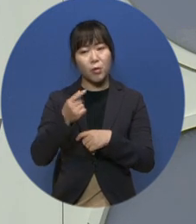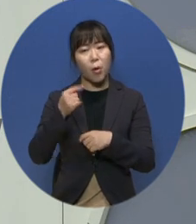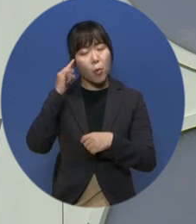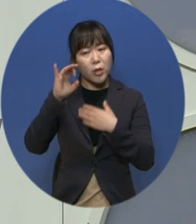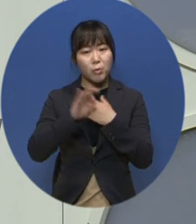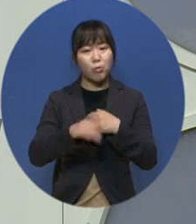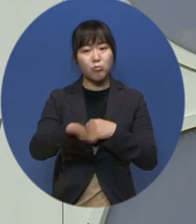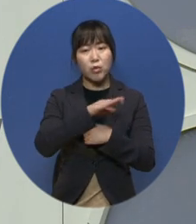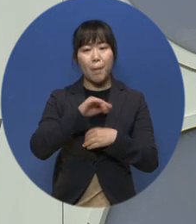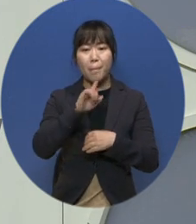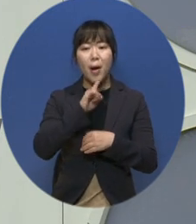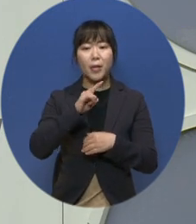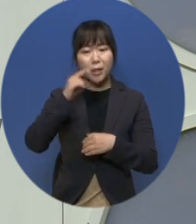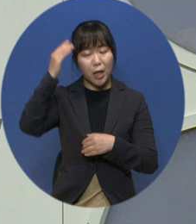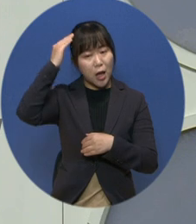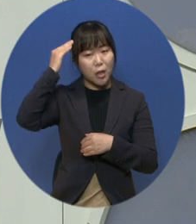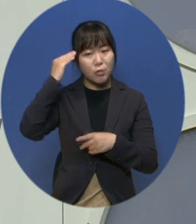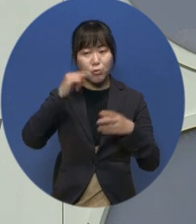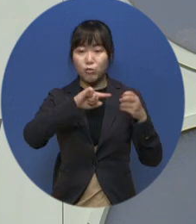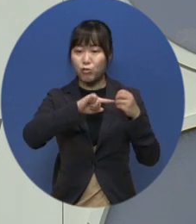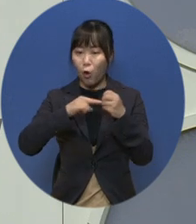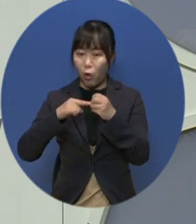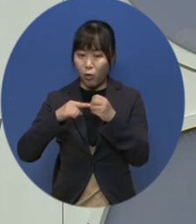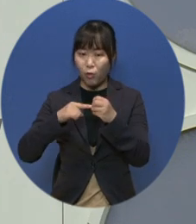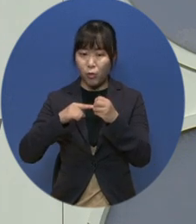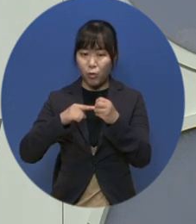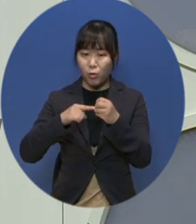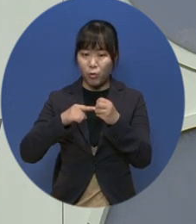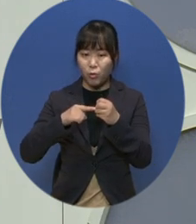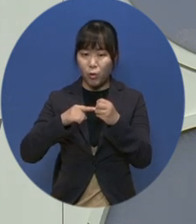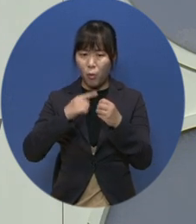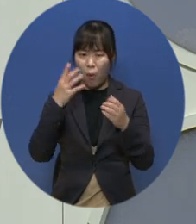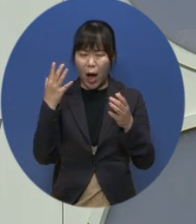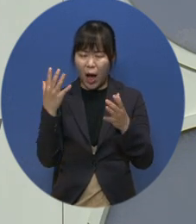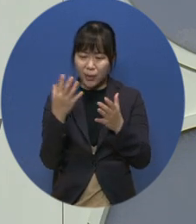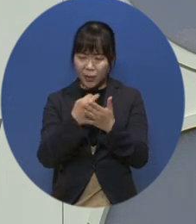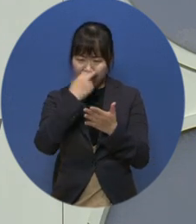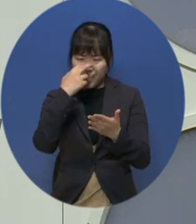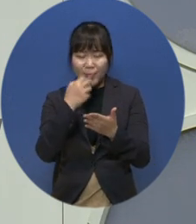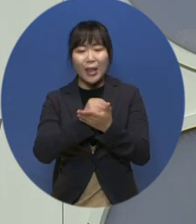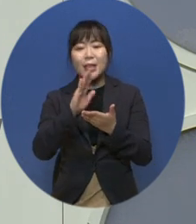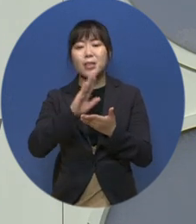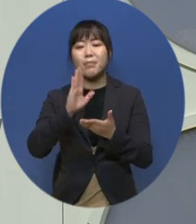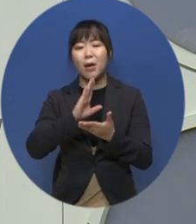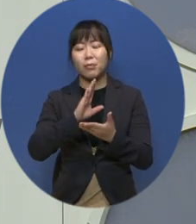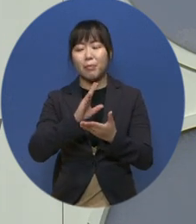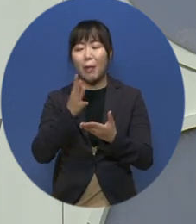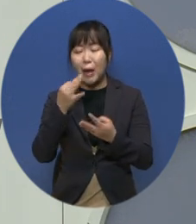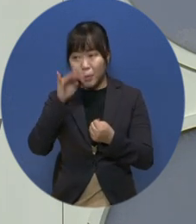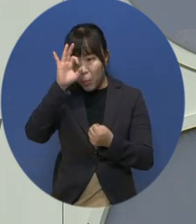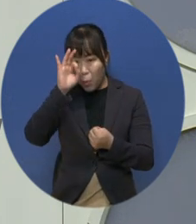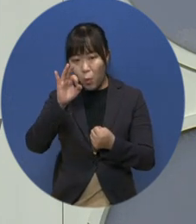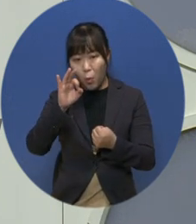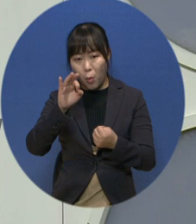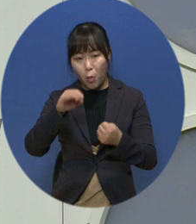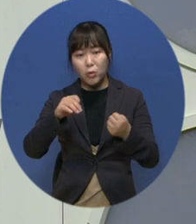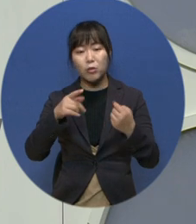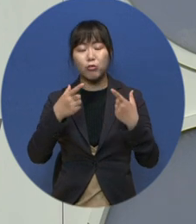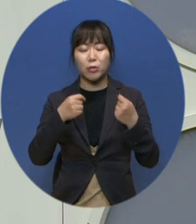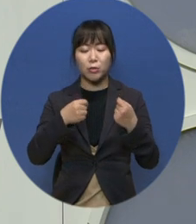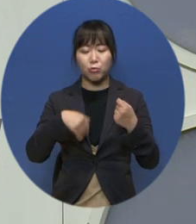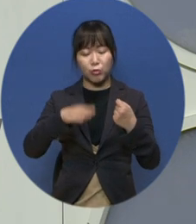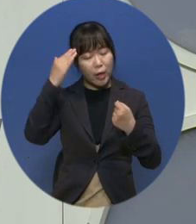언어, 국어, 우리의 언어를 마스터는 아니지만 많이 접할 수 있었고 우리 문학에 대해서 많이 이제